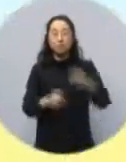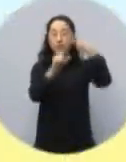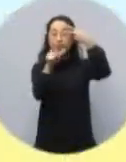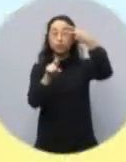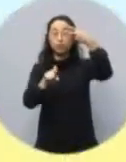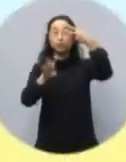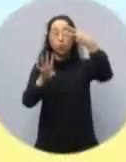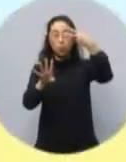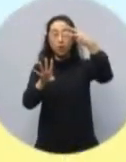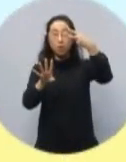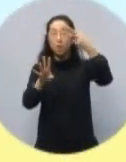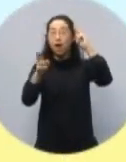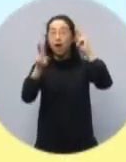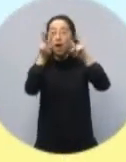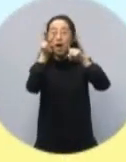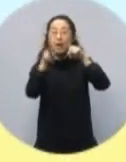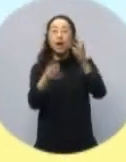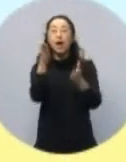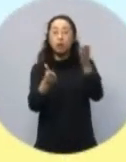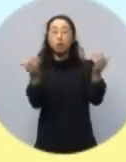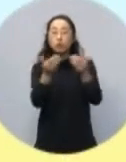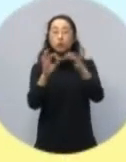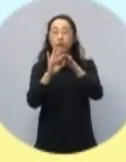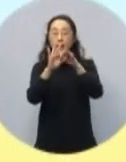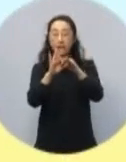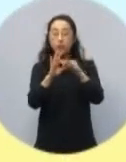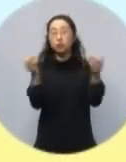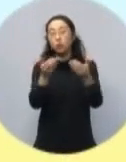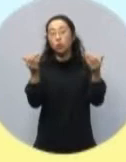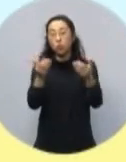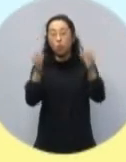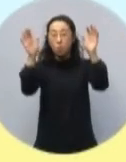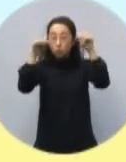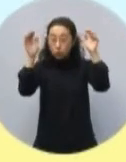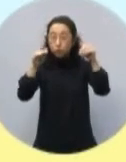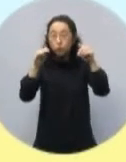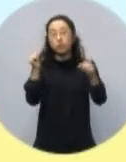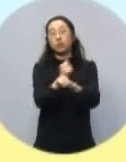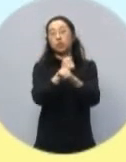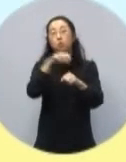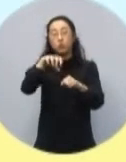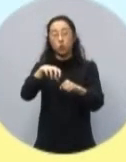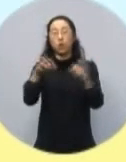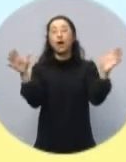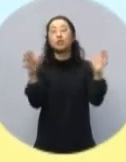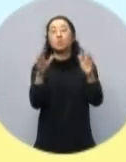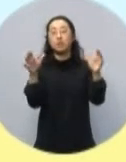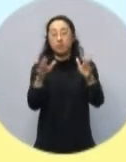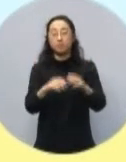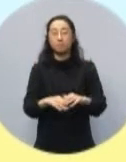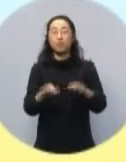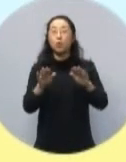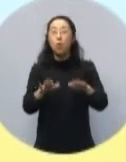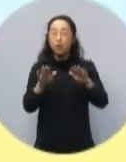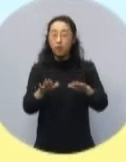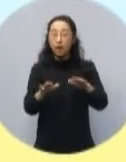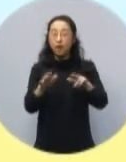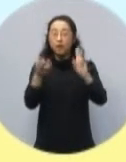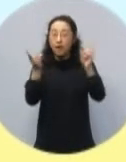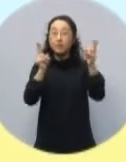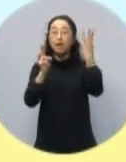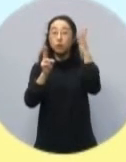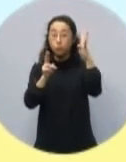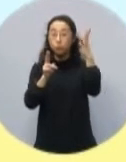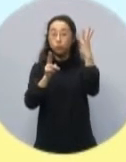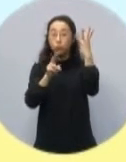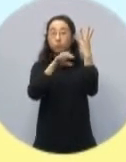14日には介護の仕事に関連した職種を募集する事業所が集まります。今回4社の企業の